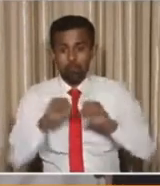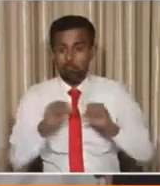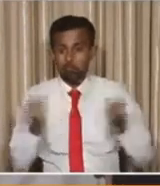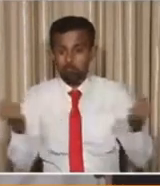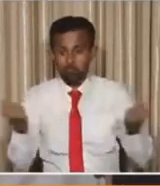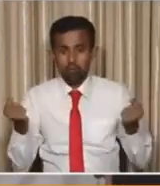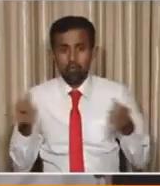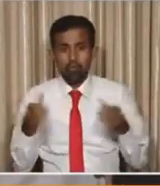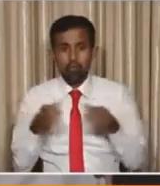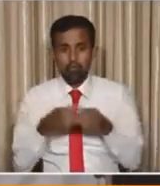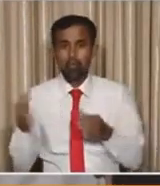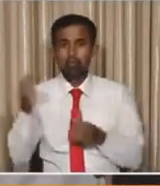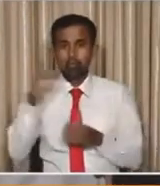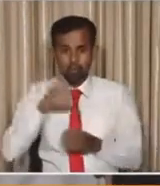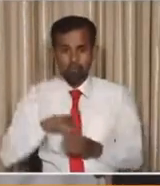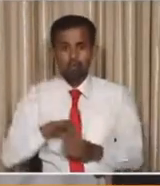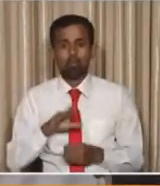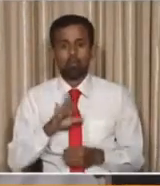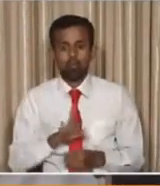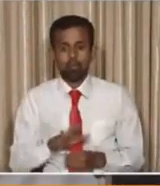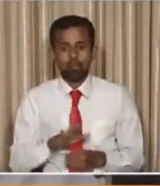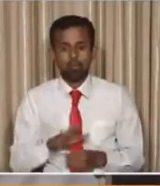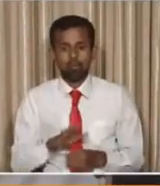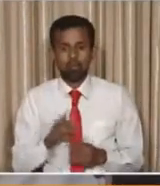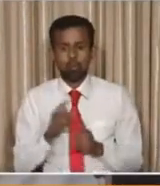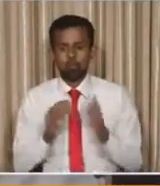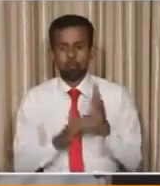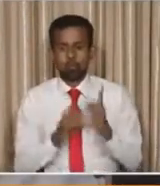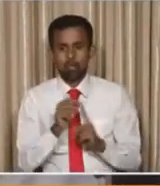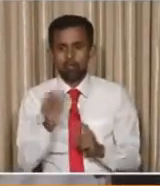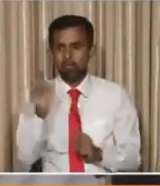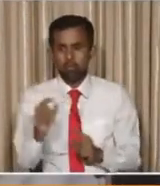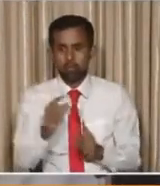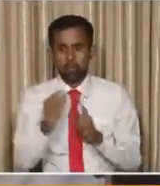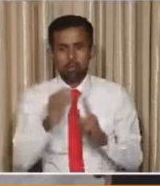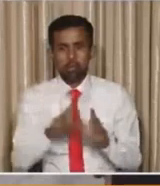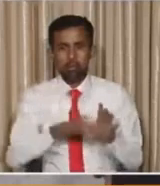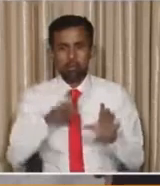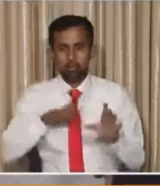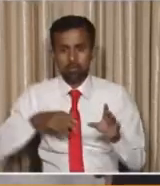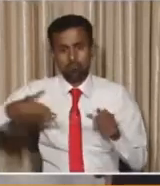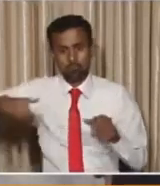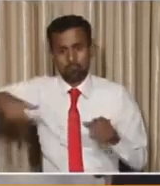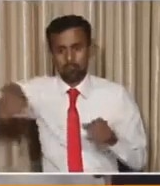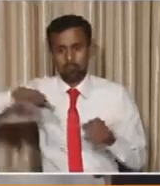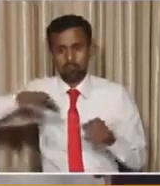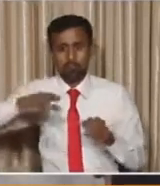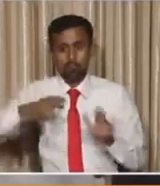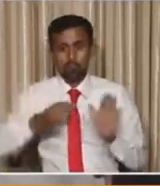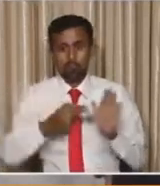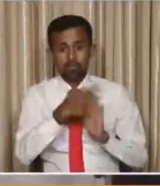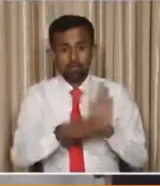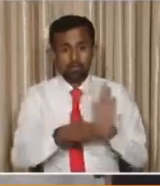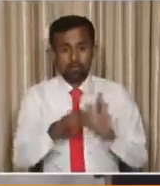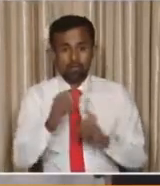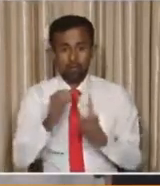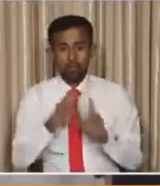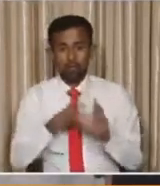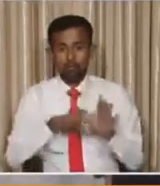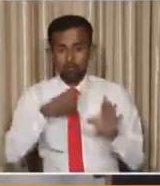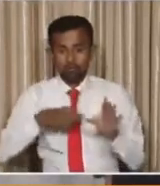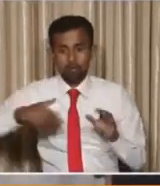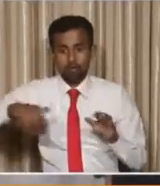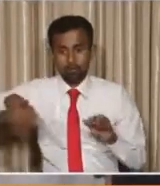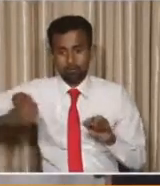හරි පත් කරන්න ඕන කියලා. ඕන්නම් මන්ත්‍රීවරයෙක්ට පාර්ලිමේන්තුවෙන් ඉවත් වෙලා. ජාතික ලයිස්තේ මන්ත්‍රීට පාර්ලිමේන්තුවේ ඉවත්